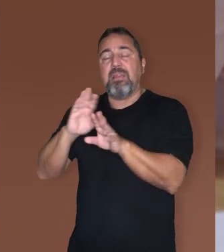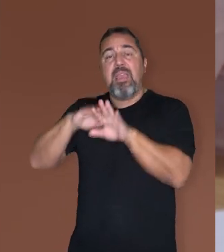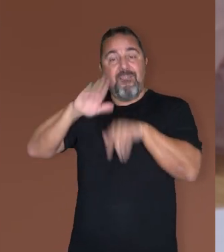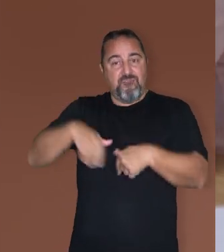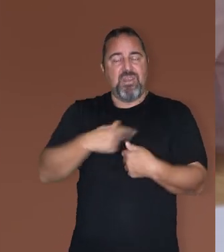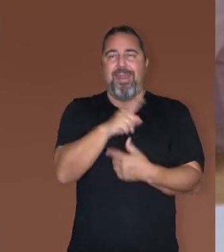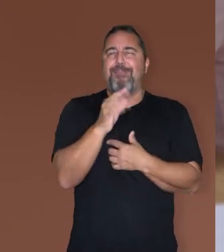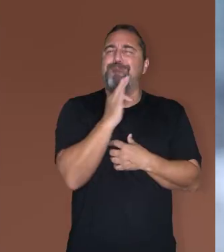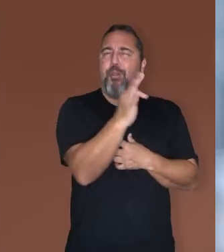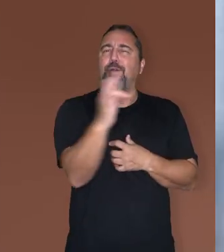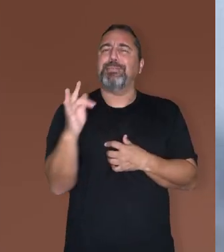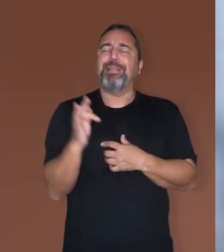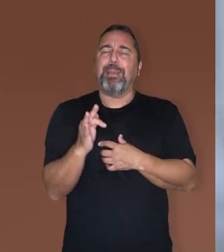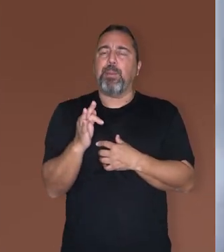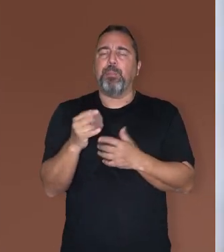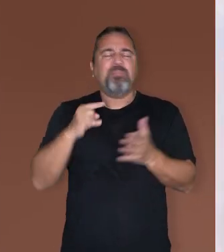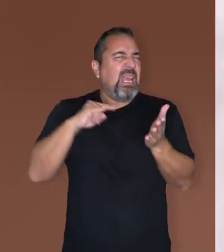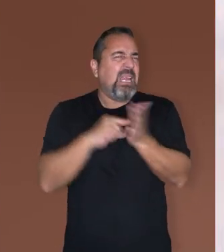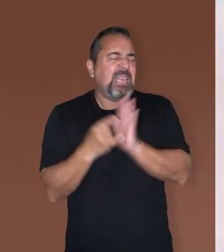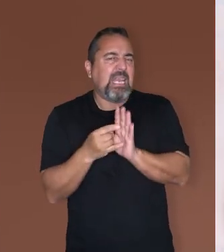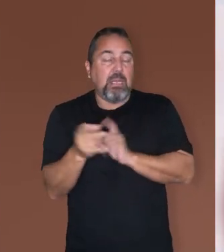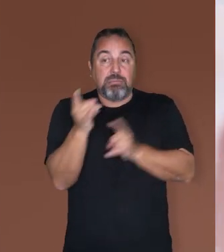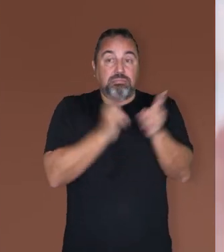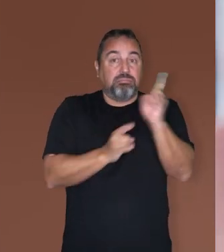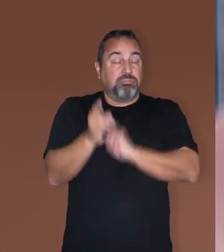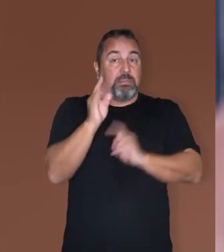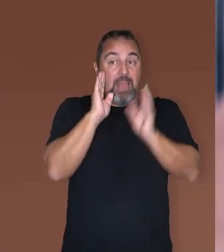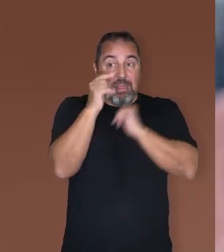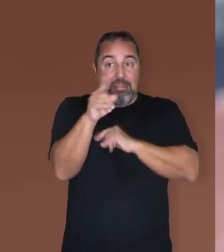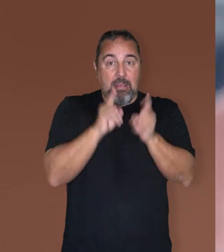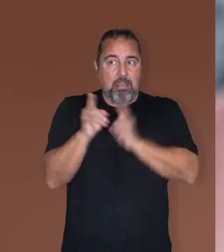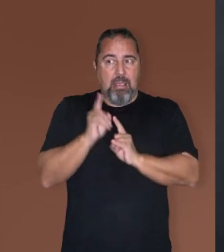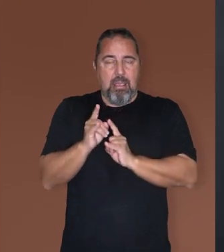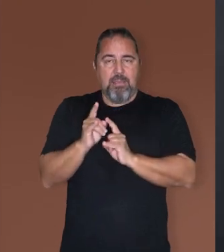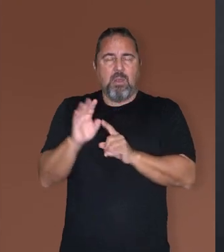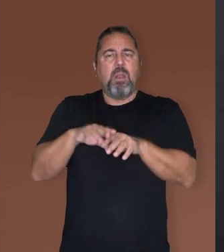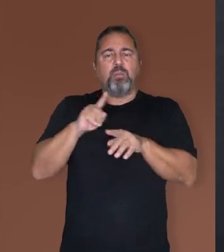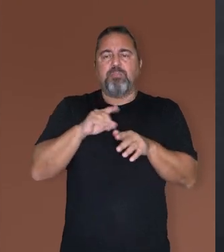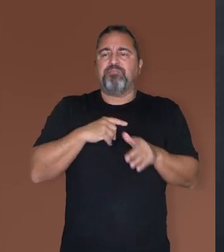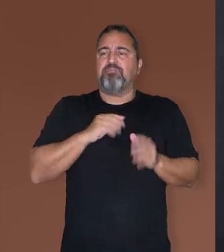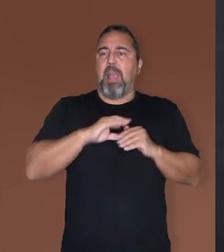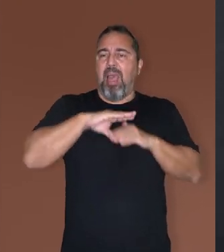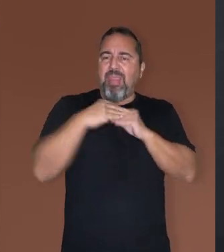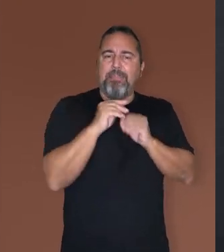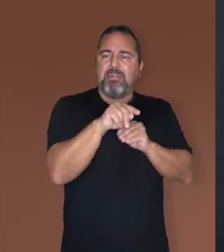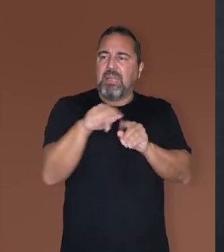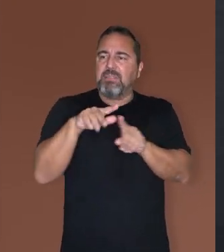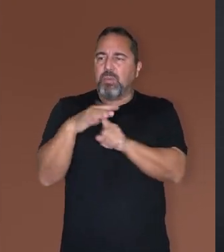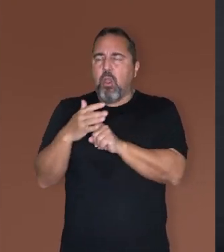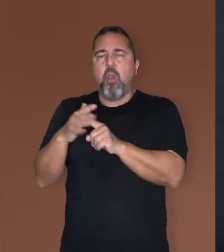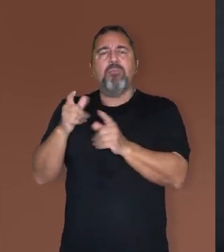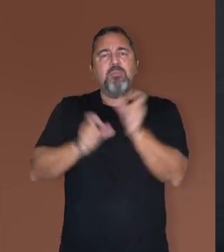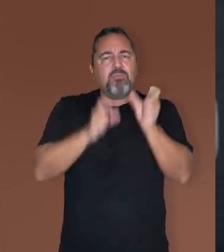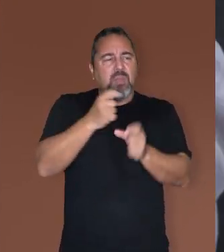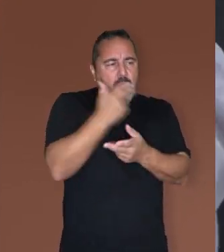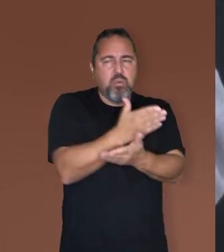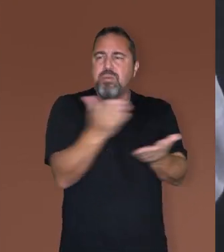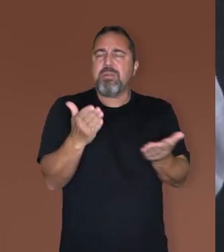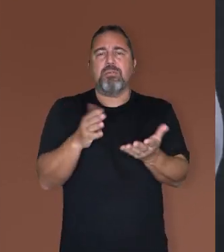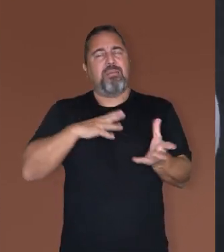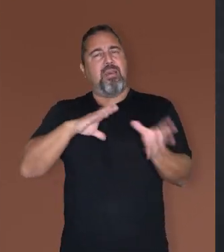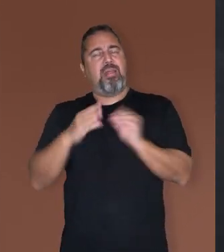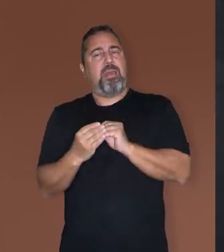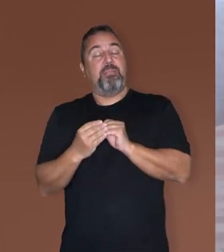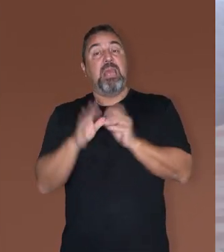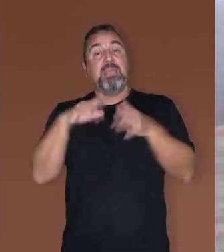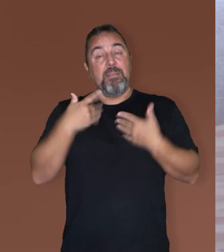positiboa sortuz. Ezagutu arreta erakartzeko teknikak. Egokitu zure mezua testuinguru eta audientzia ezberdinen